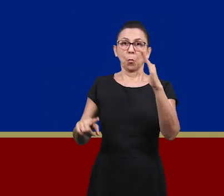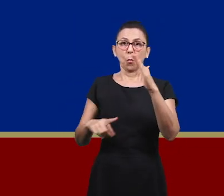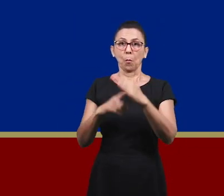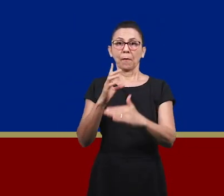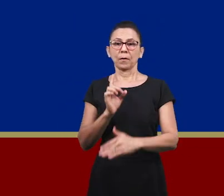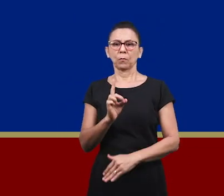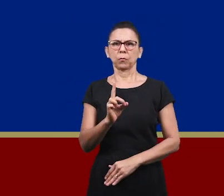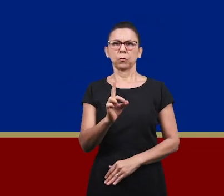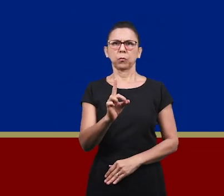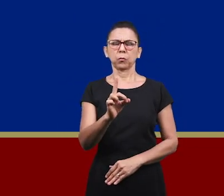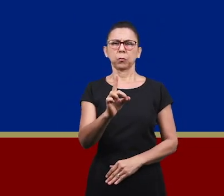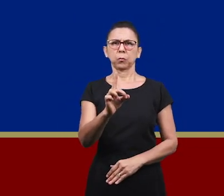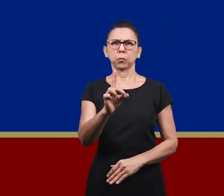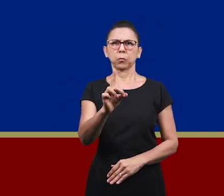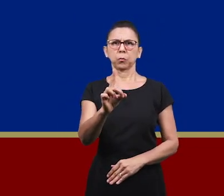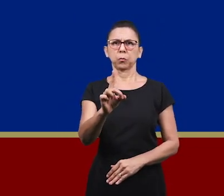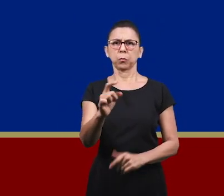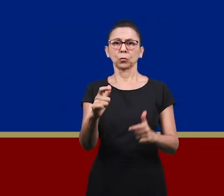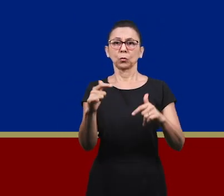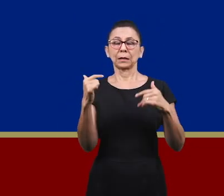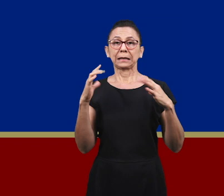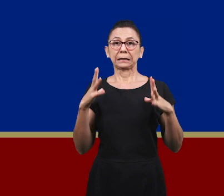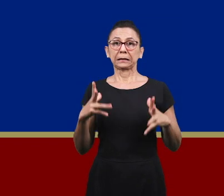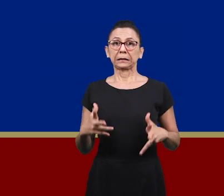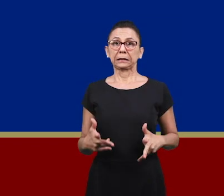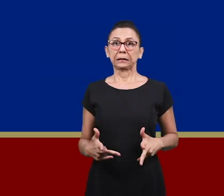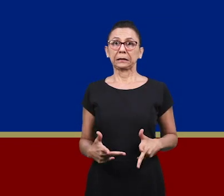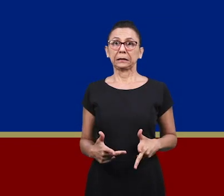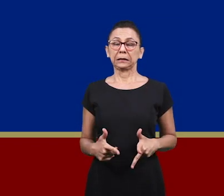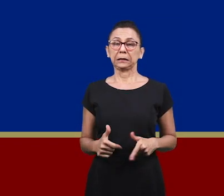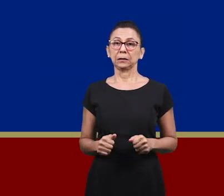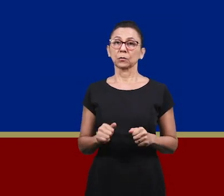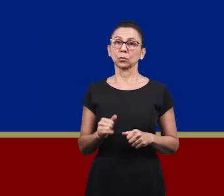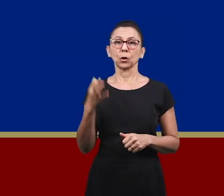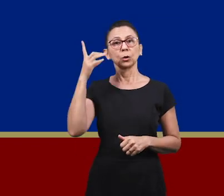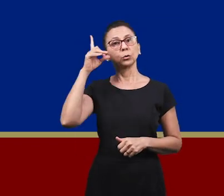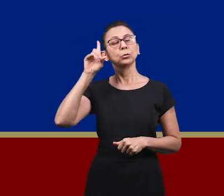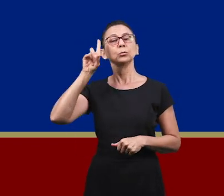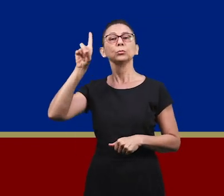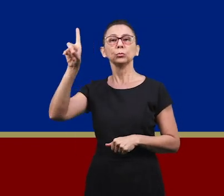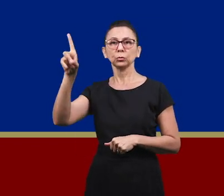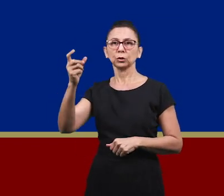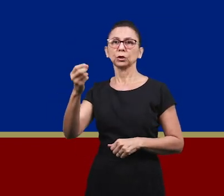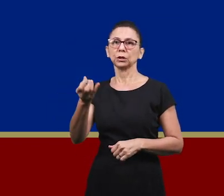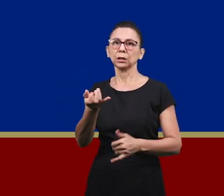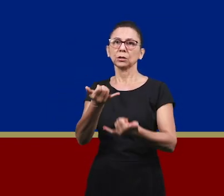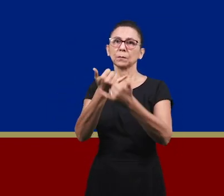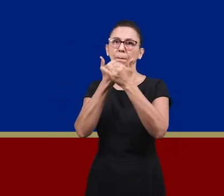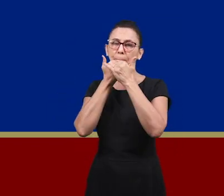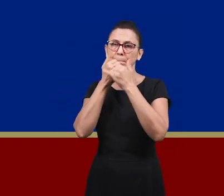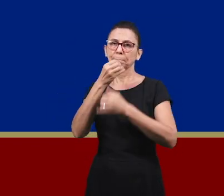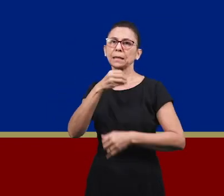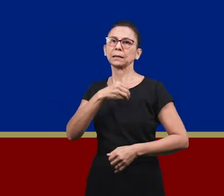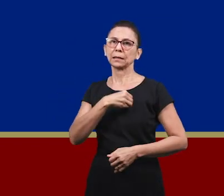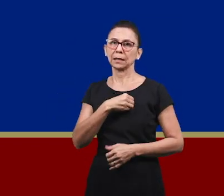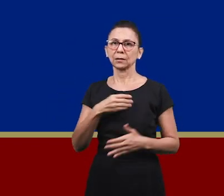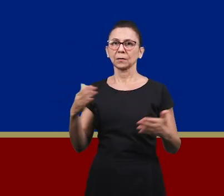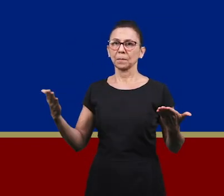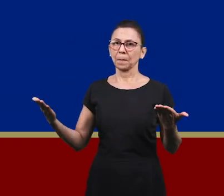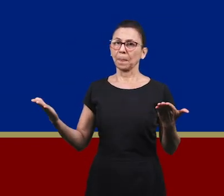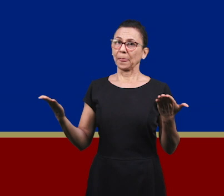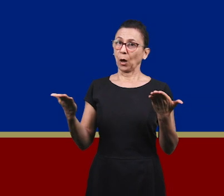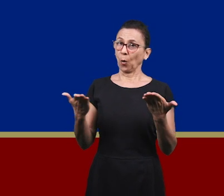saint une fois par an, dans le jour de l'expiation. Aujourd'hui, il rajoute, nous avons